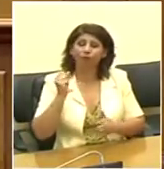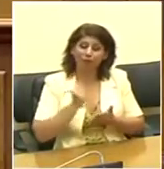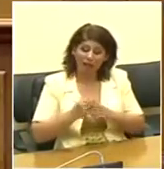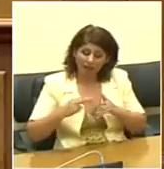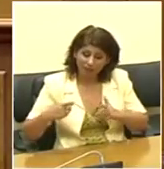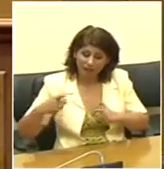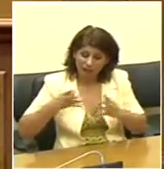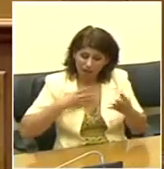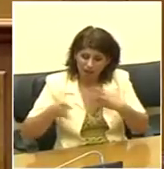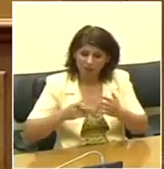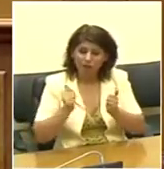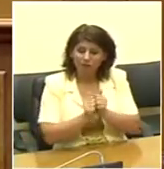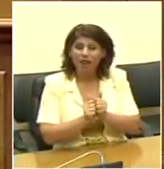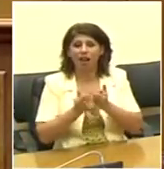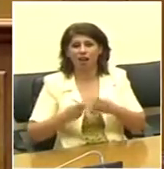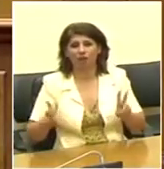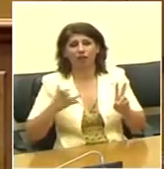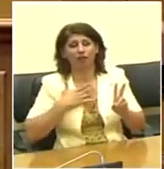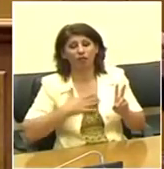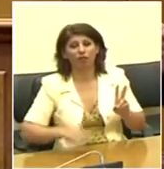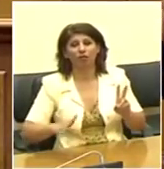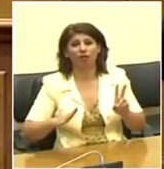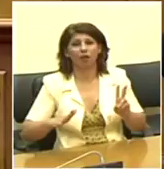αντιλαϊκιστές και φιλελεύθεροι, θέλουμε μια